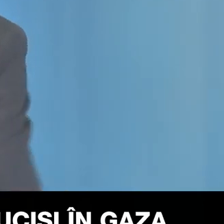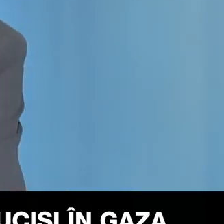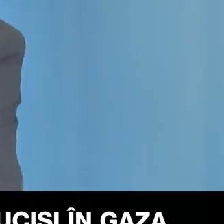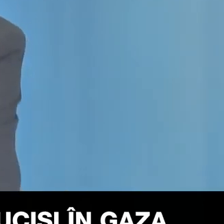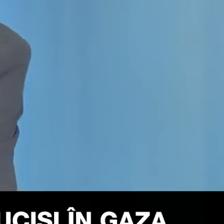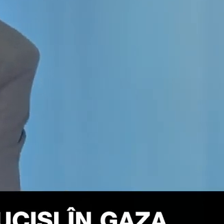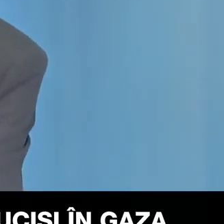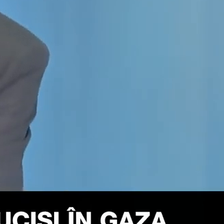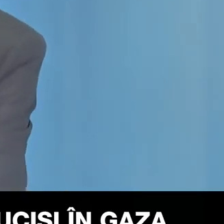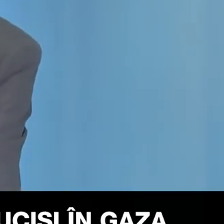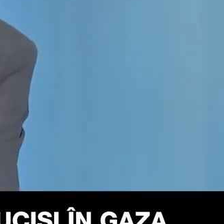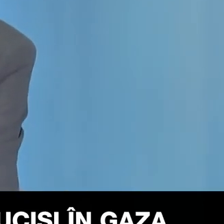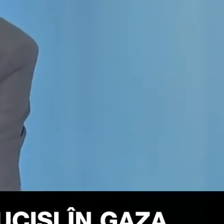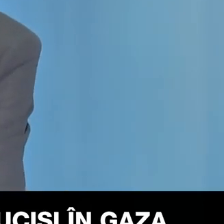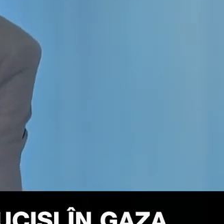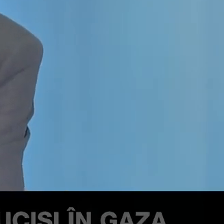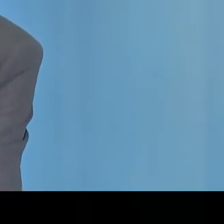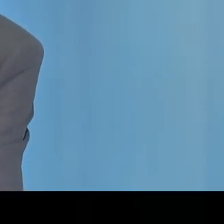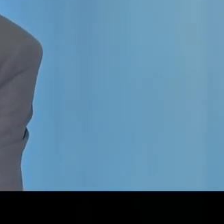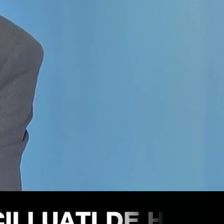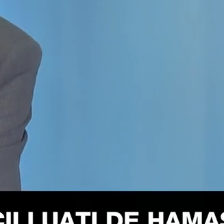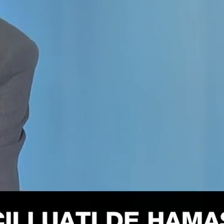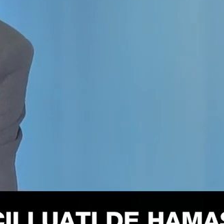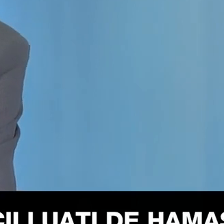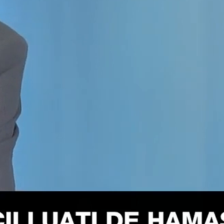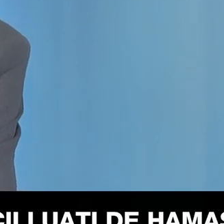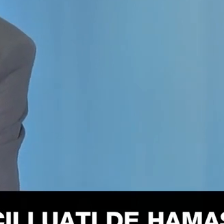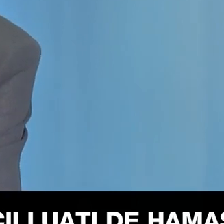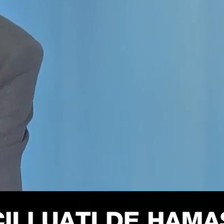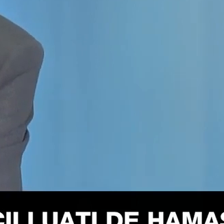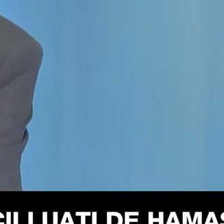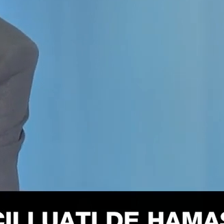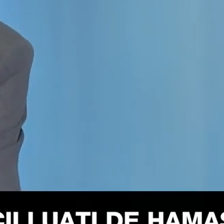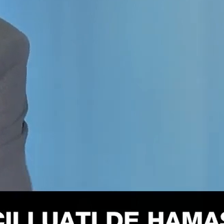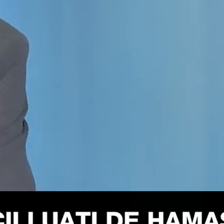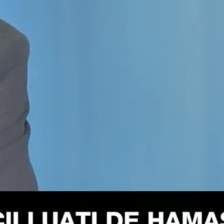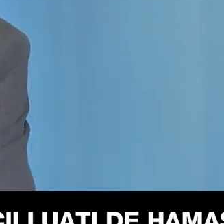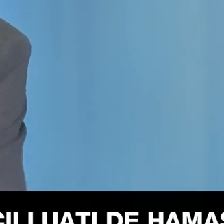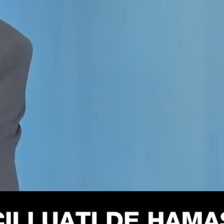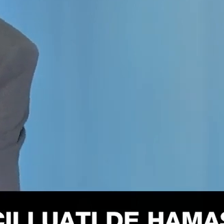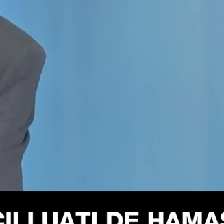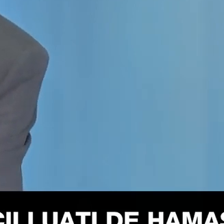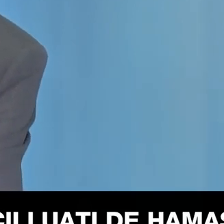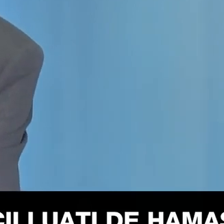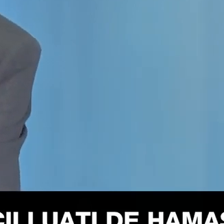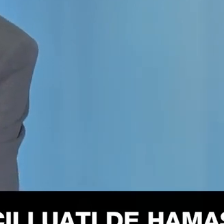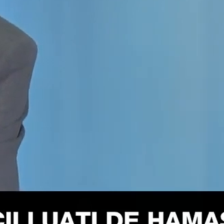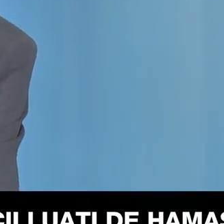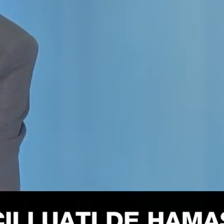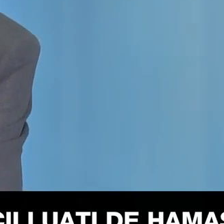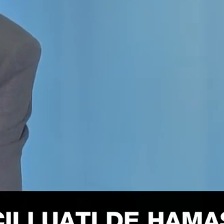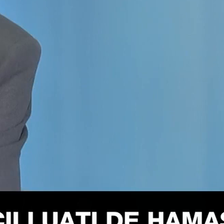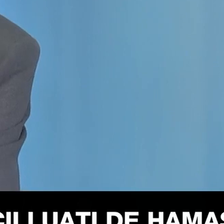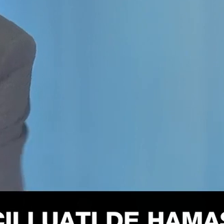după acordul Abraham să vină Arabia Saudită Israel, bună parte, eu consider că asta e ipoteza de bază, Iranul și Hamasul au avut